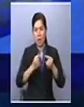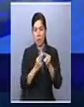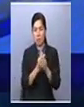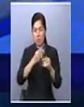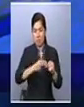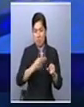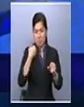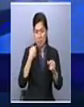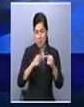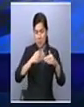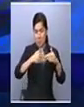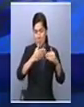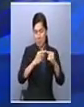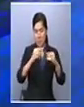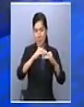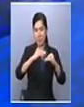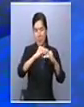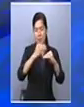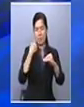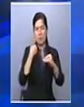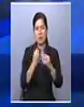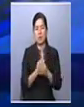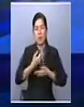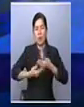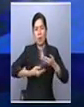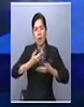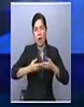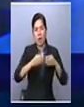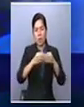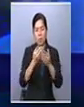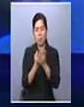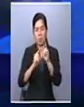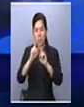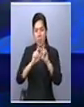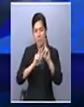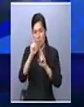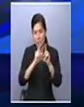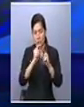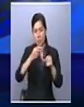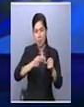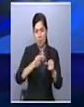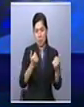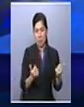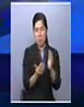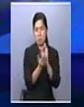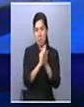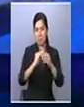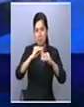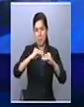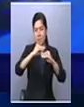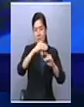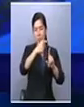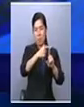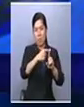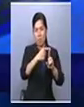ส่งผลทำให้บรรยากาศการซื้อขายในทิศทางของหุ้นในกลุ่มพลังงานในตลาดหุ้นต่างๆนั้นก็ปรับตัวดีขึ้นด้วยนอกจากนี้ค่ะถ้าเราไปตรว